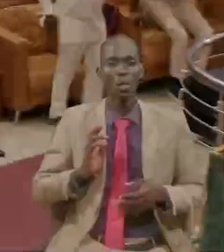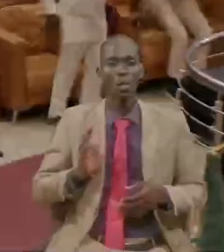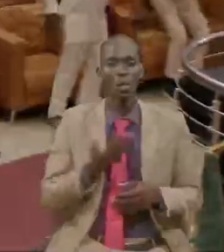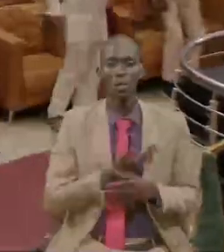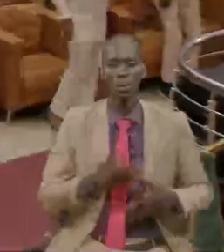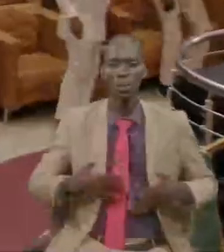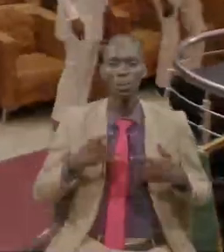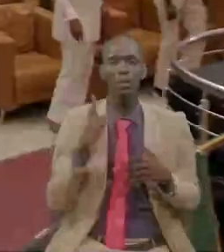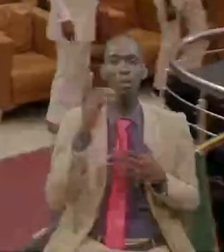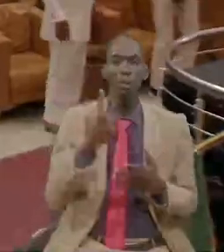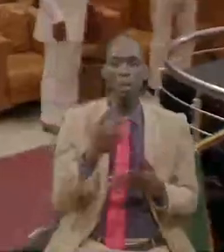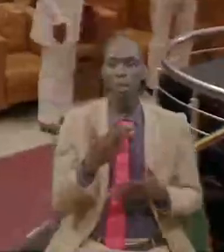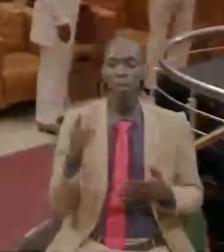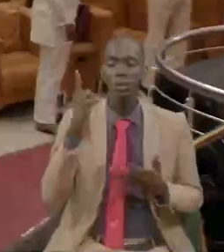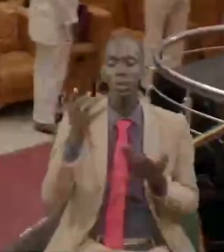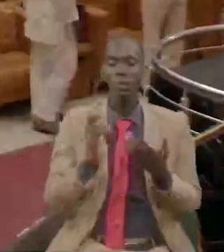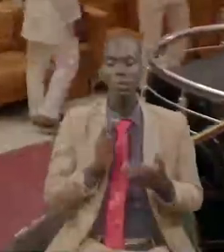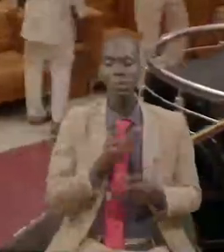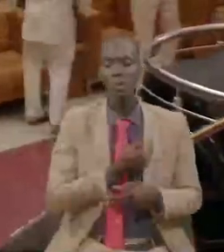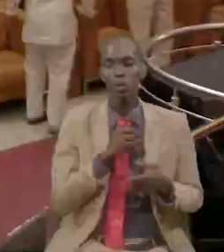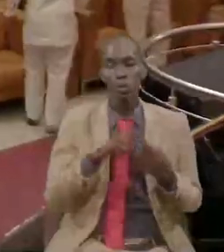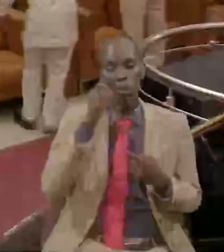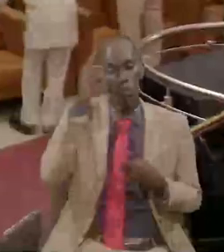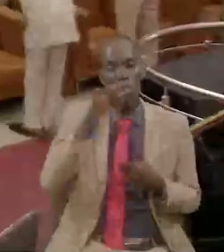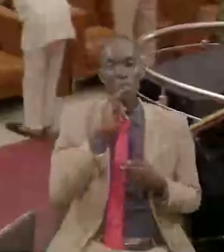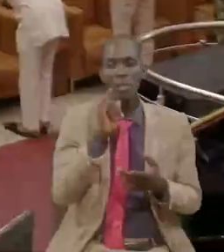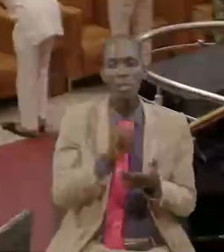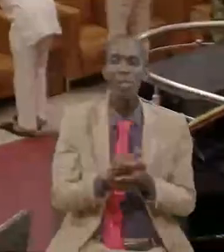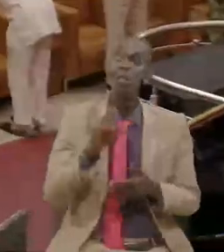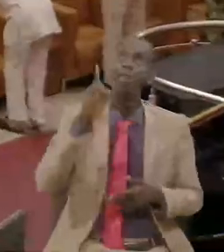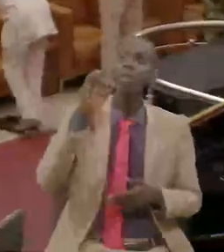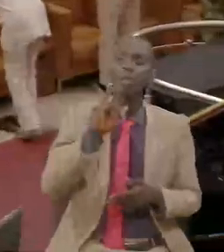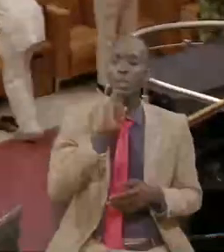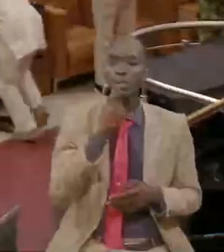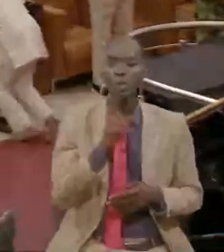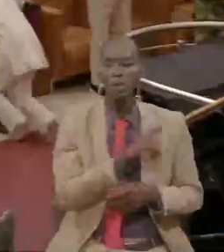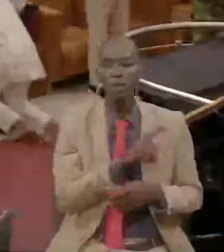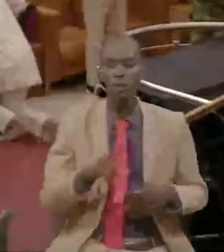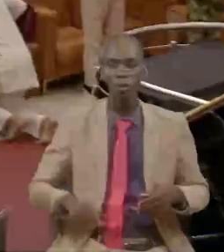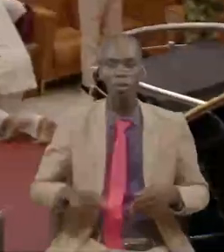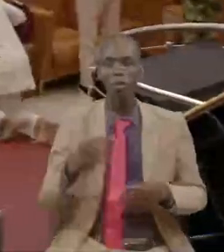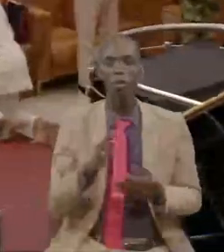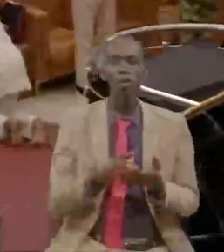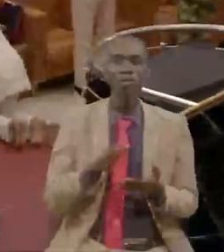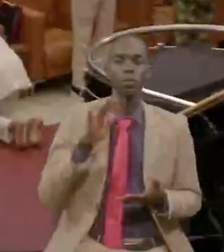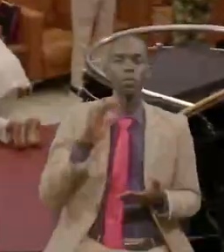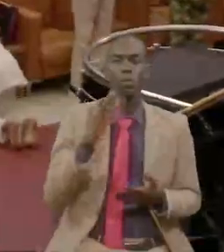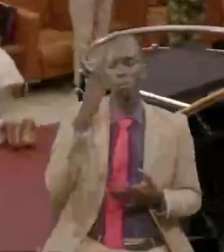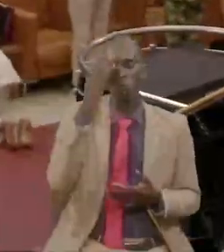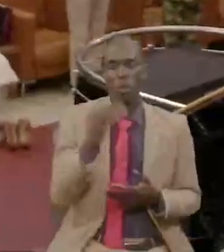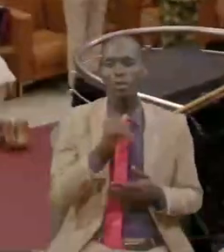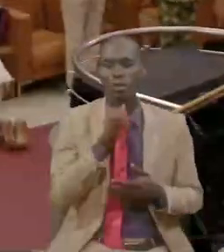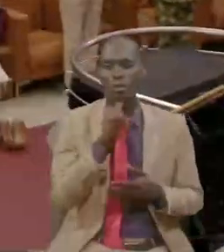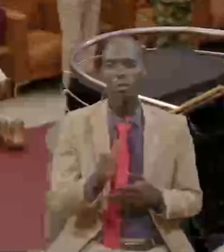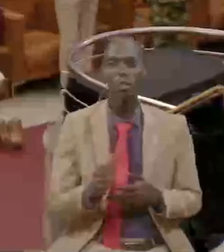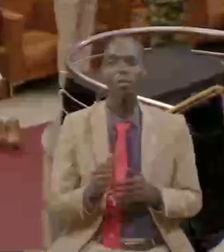vie, enrichir notre foi. Nous devons comprendre que le Seigneur est le Seigneur de gloire. Pourquoi